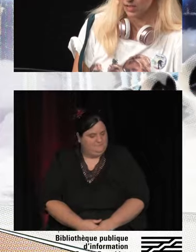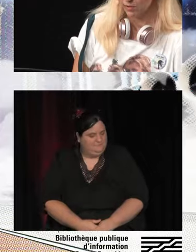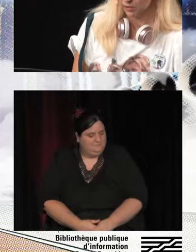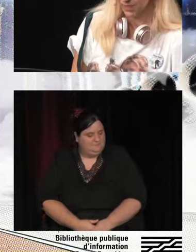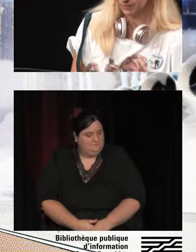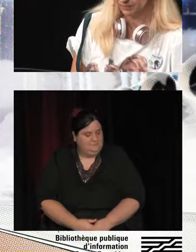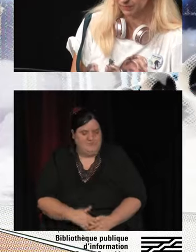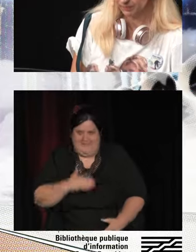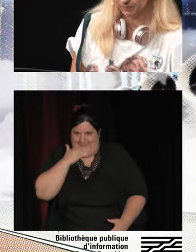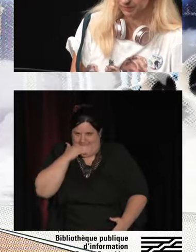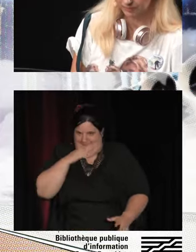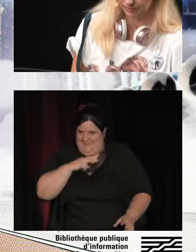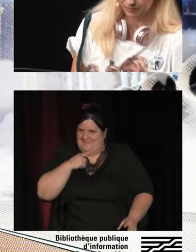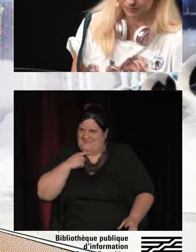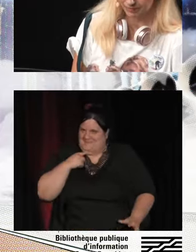Mais je joue avec le feu, hein.